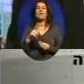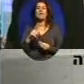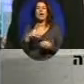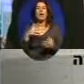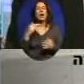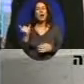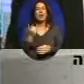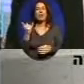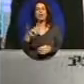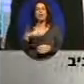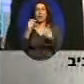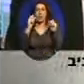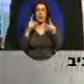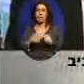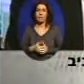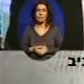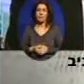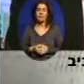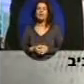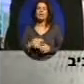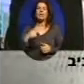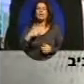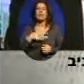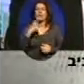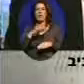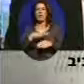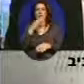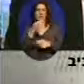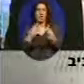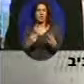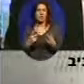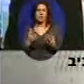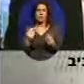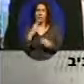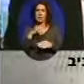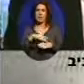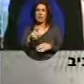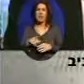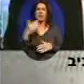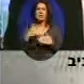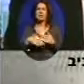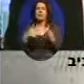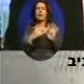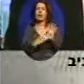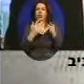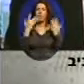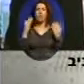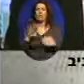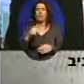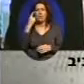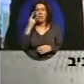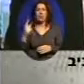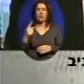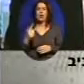וזה בדיוק מביא אותי לשאלה אולי הכי חשובה שאנחנו מדברים עליה פה הרבה. הרי אתה יודע, בסוף החוק הוא ברור, החוק הוא ידוע, הוא מן הסתם גם יש לו